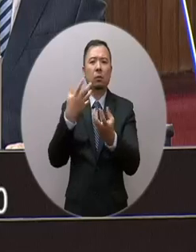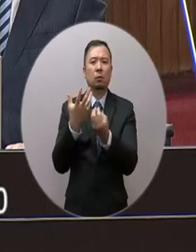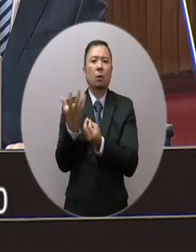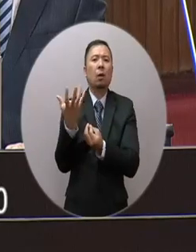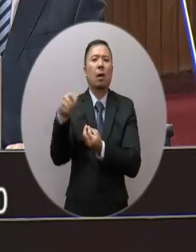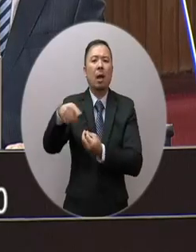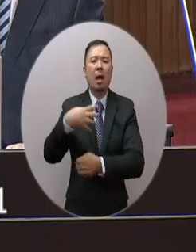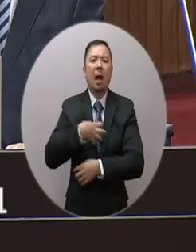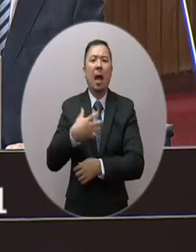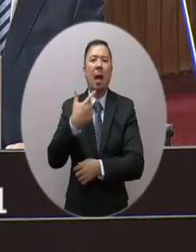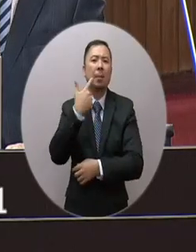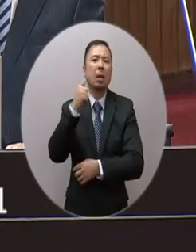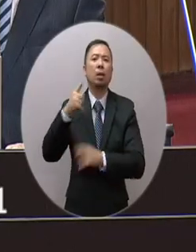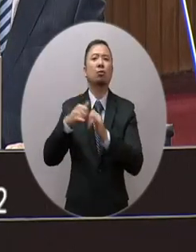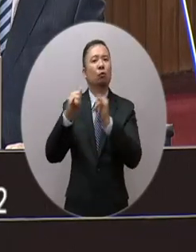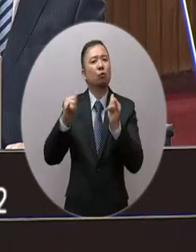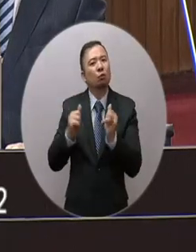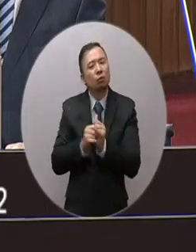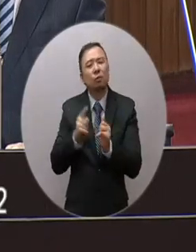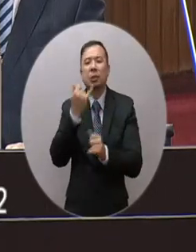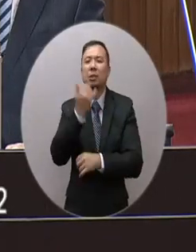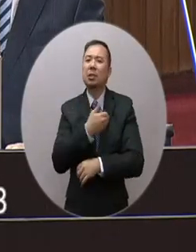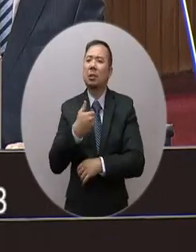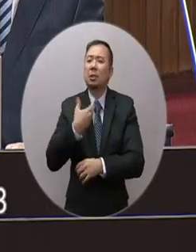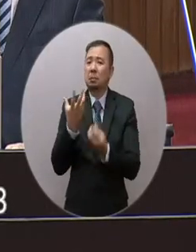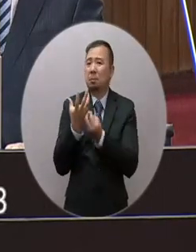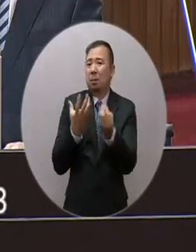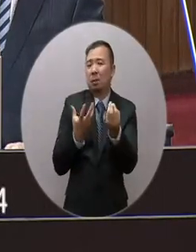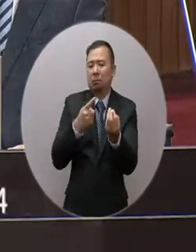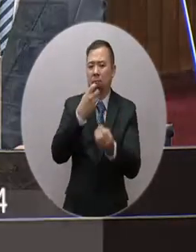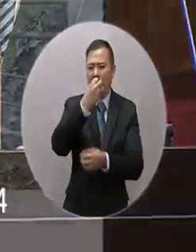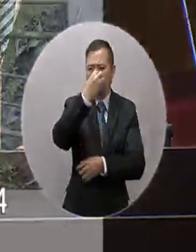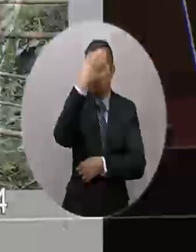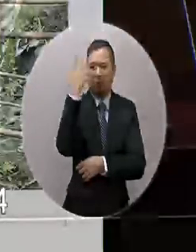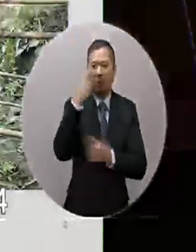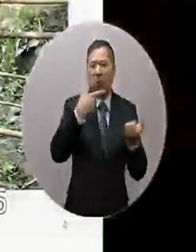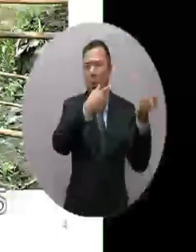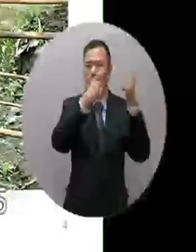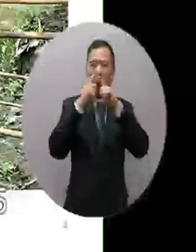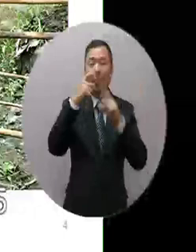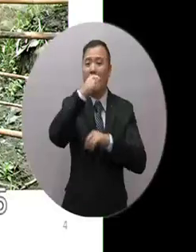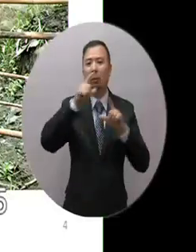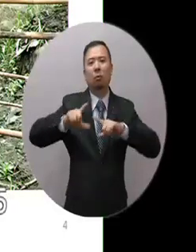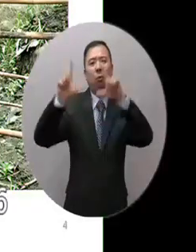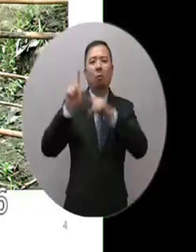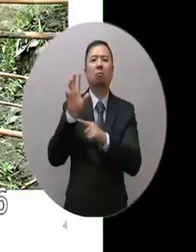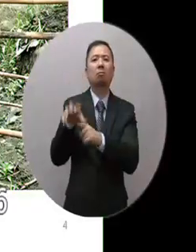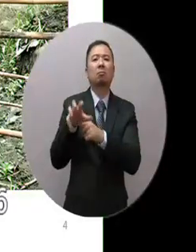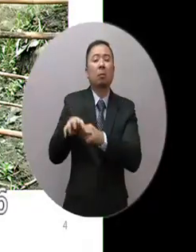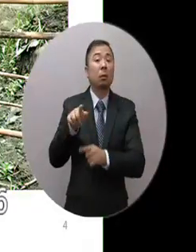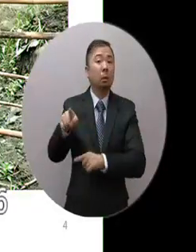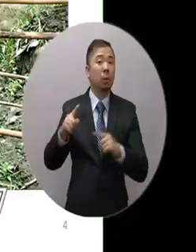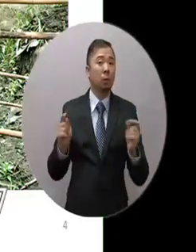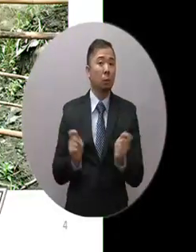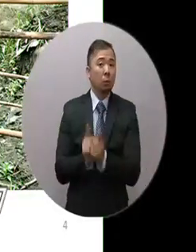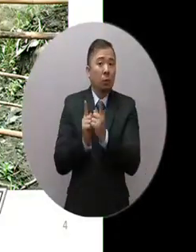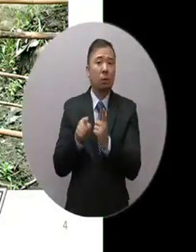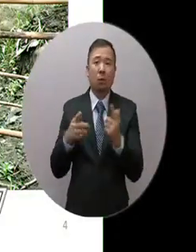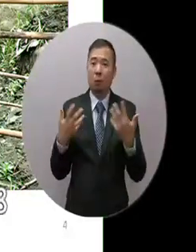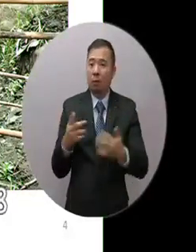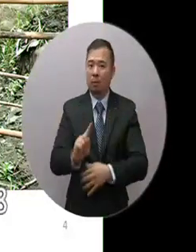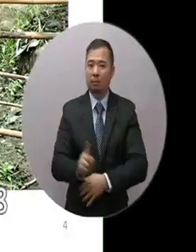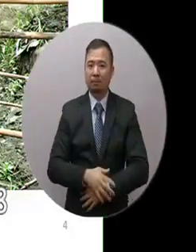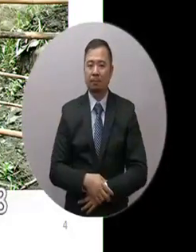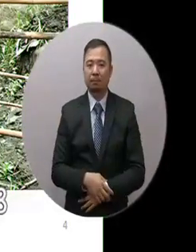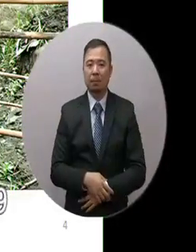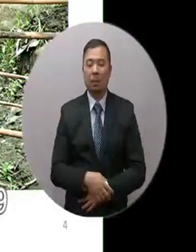多一点，当然也有少数年轻返乡去务农的朋友，他们现在所面对一个问题，对我们